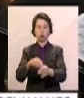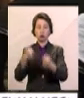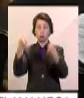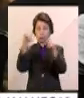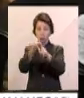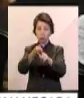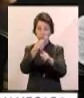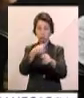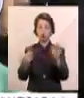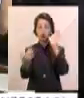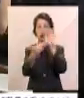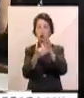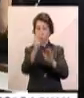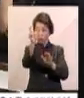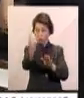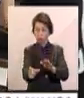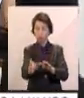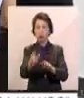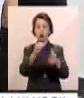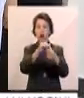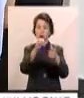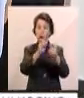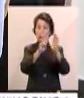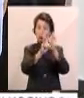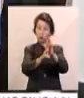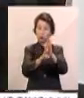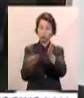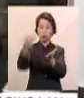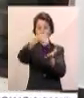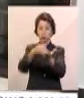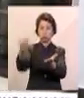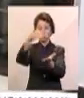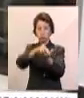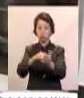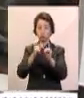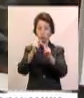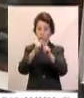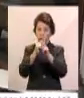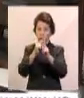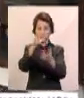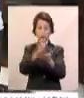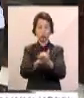injunksi bagi menghalang defendant atau ejennya mengulangi pernyataan itu.